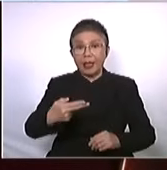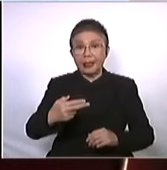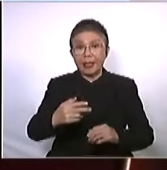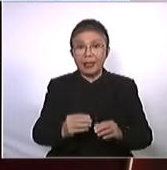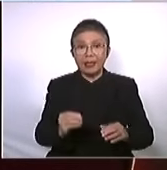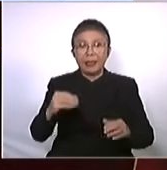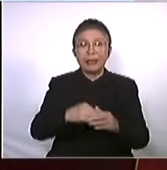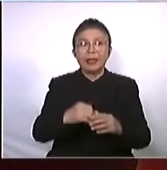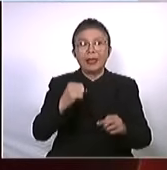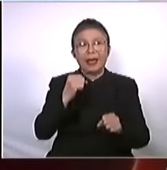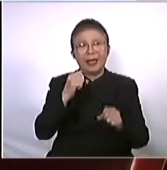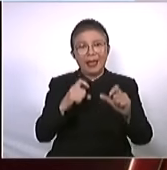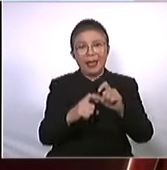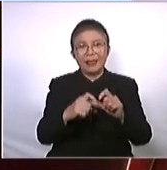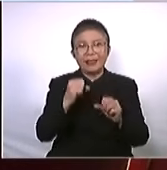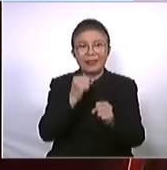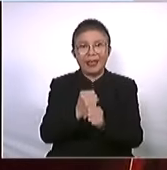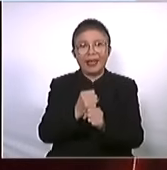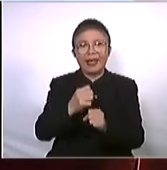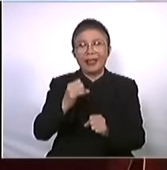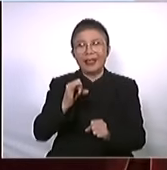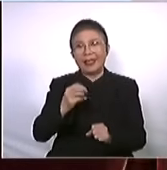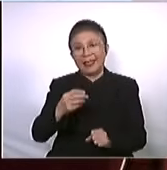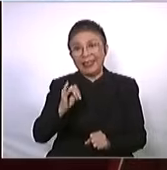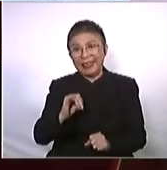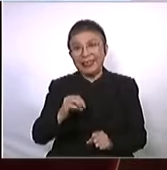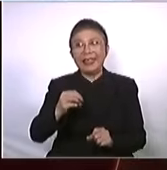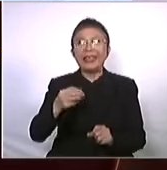di sgie terima kasih